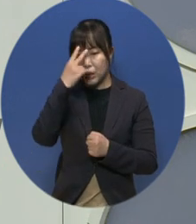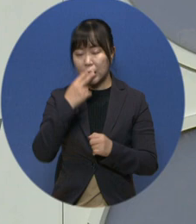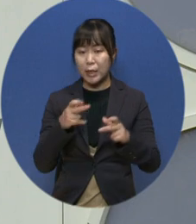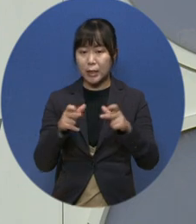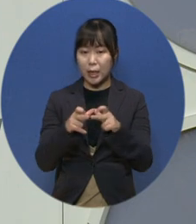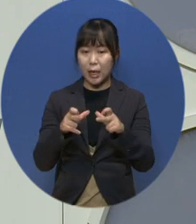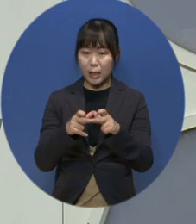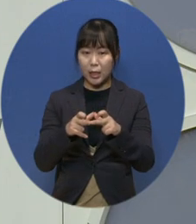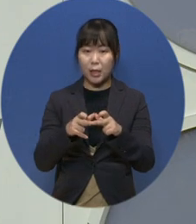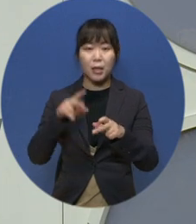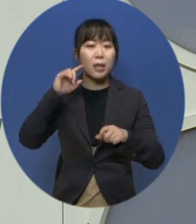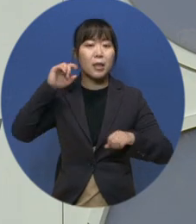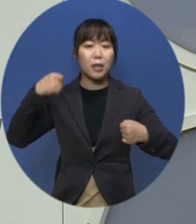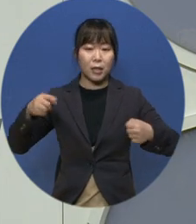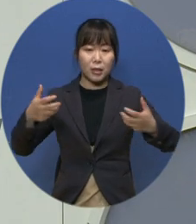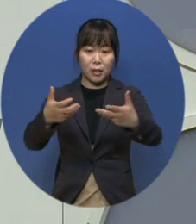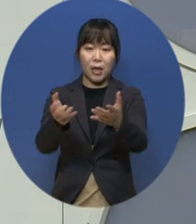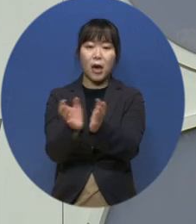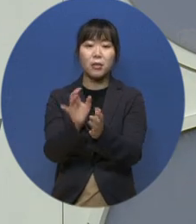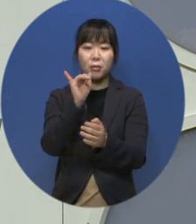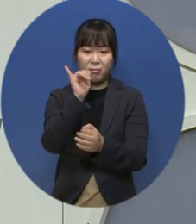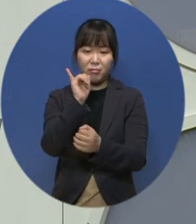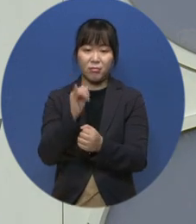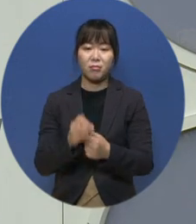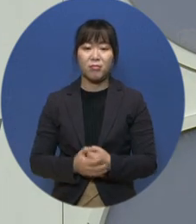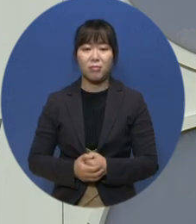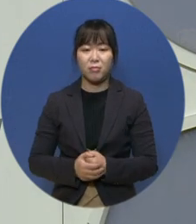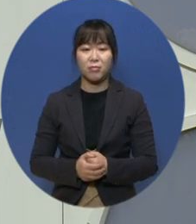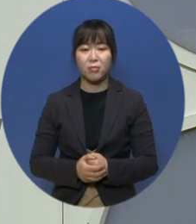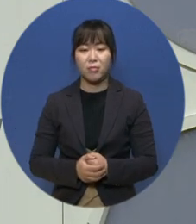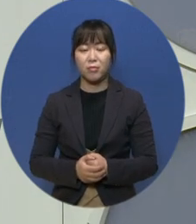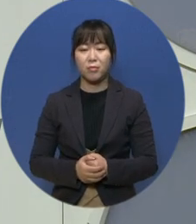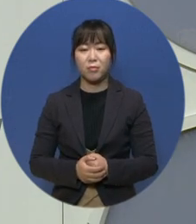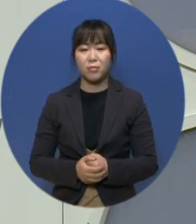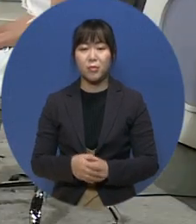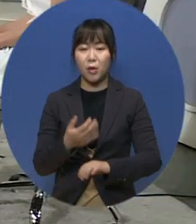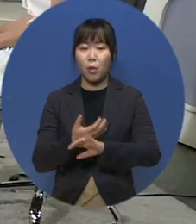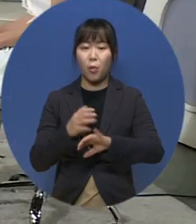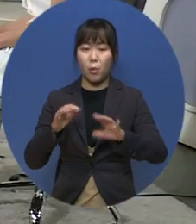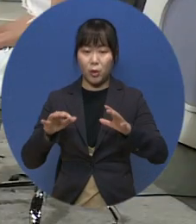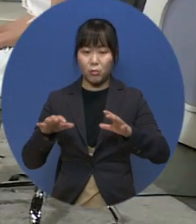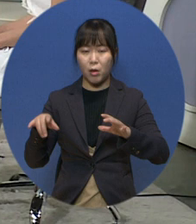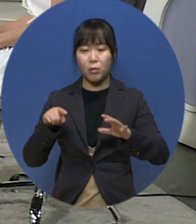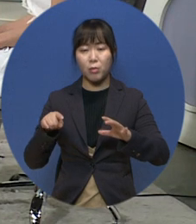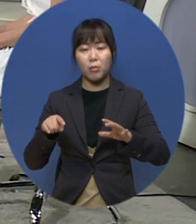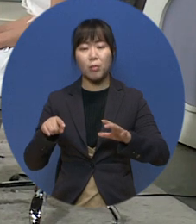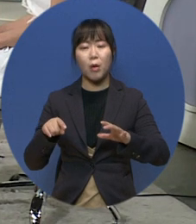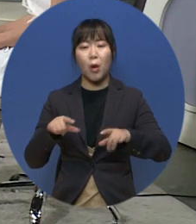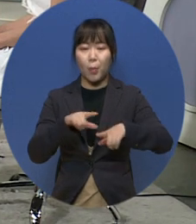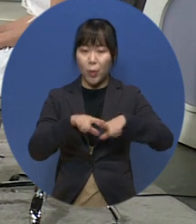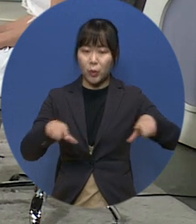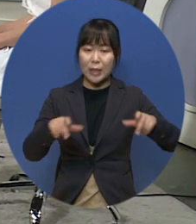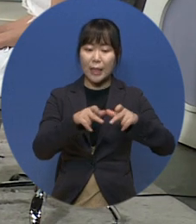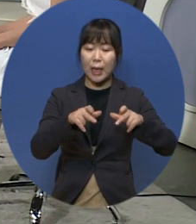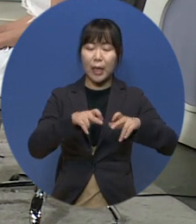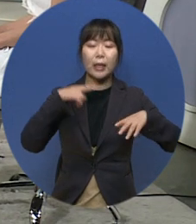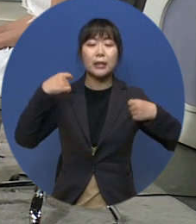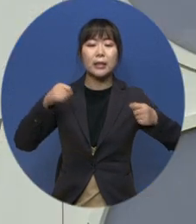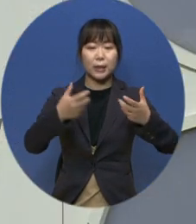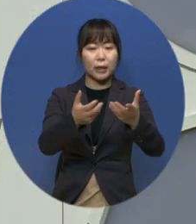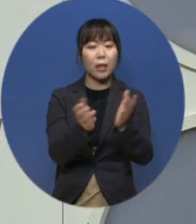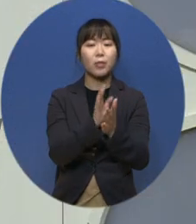그 맹인을 위주로 한 연극 단체가 있어요. 외국엔 그런 말하자면 장애인 극단들이 굉장히